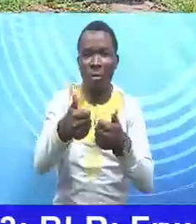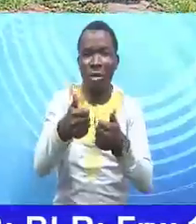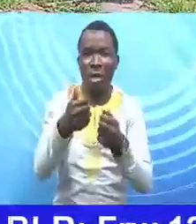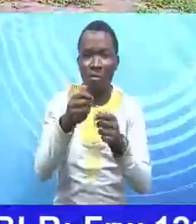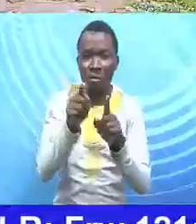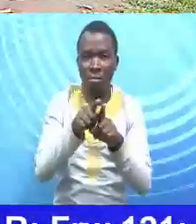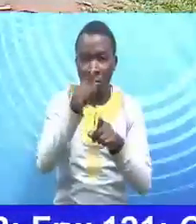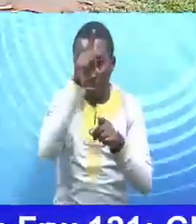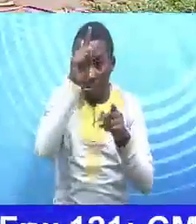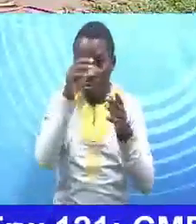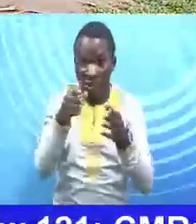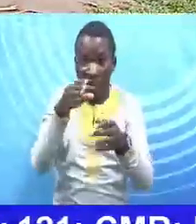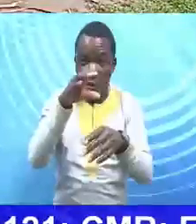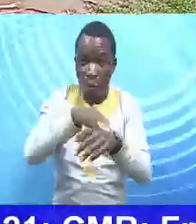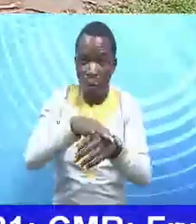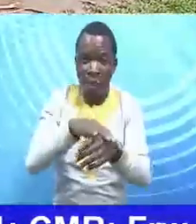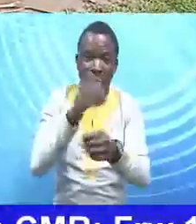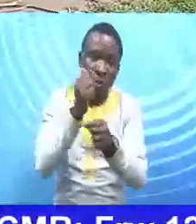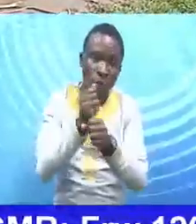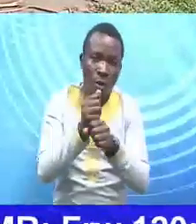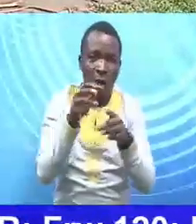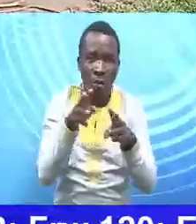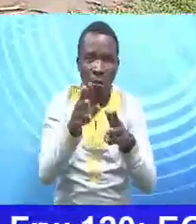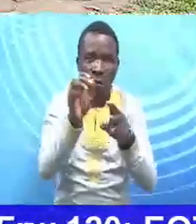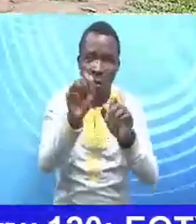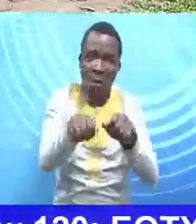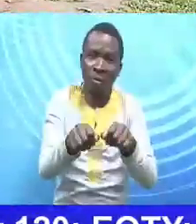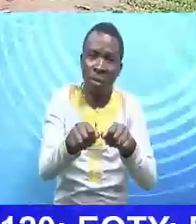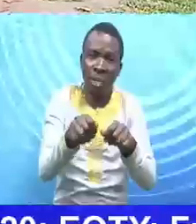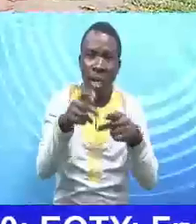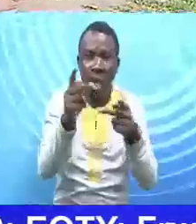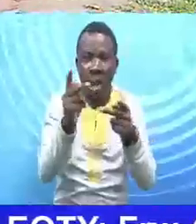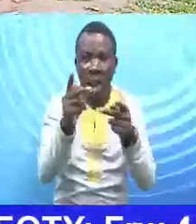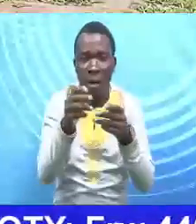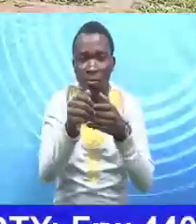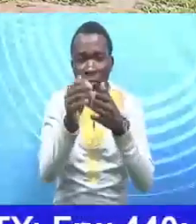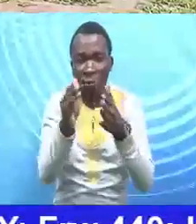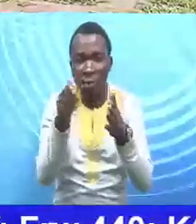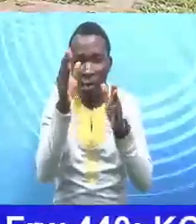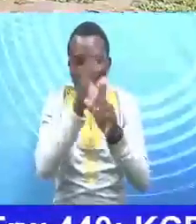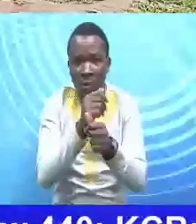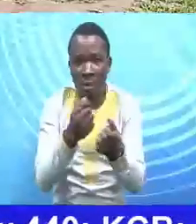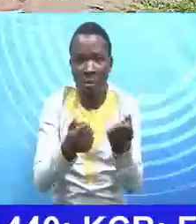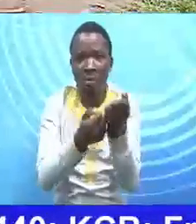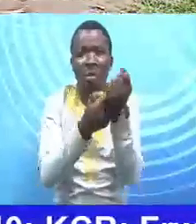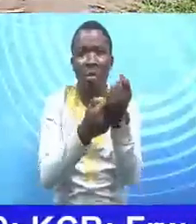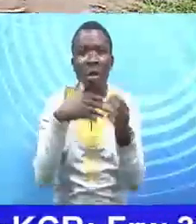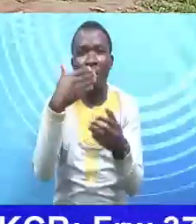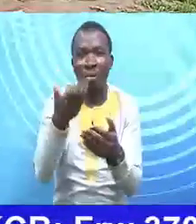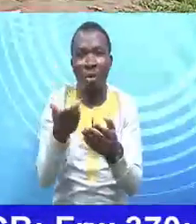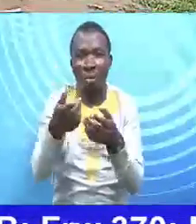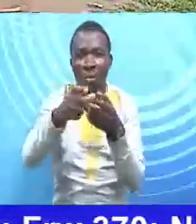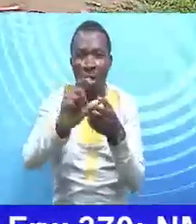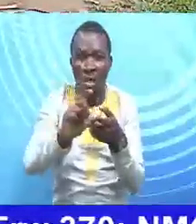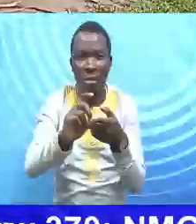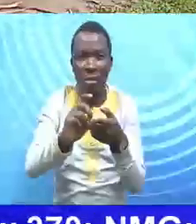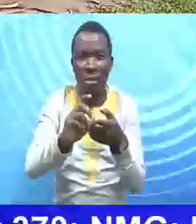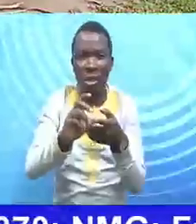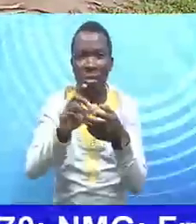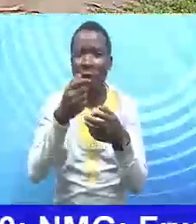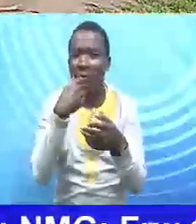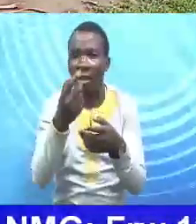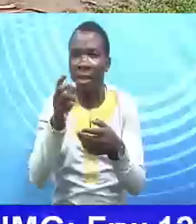twebwe twarawufashe turawukora uko twari dushoboye aho ubuyobozi nibwo busigaye kuba bwadufasha bukagira ikintu bwatwongereraho bukaba bwabwira nka